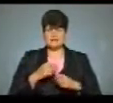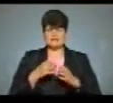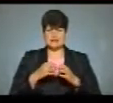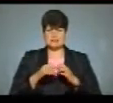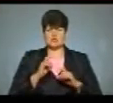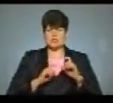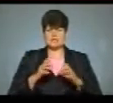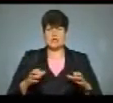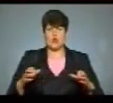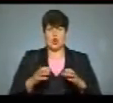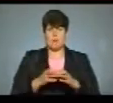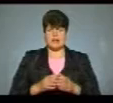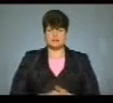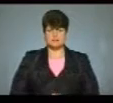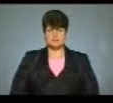команд.